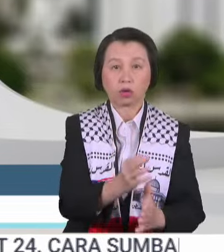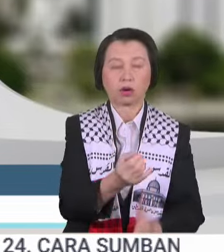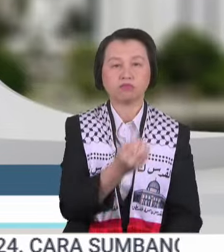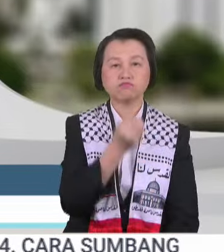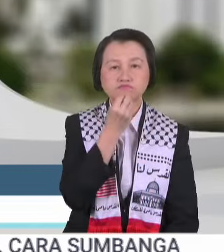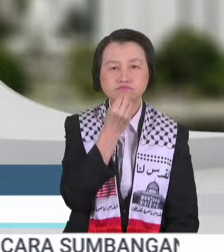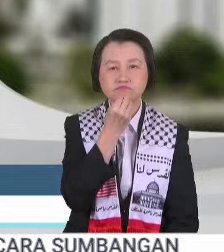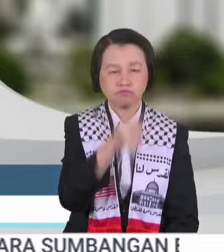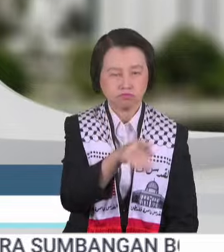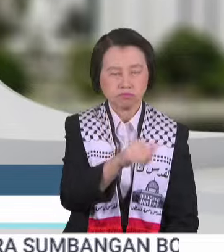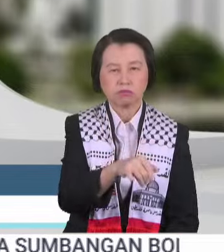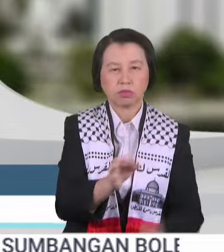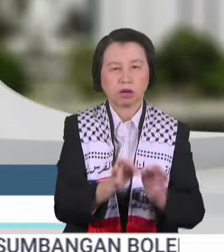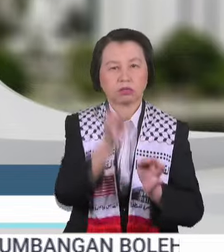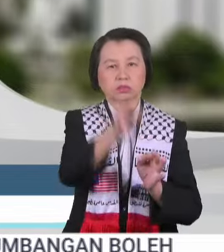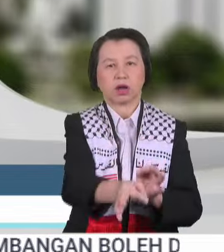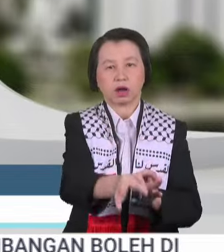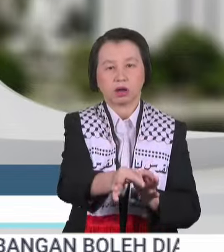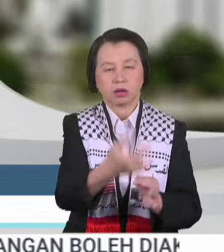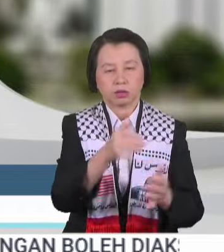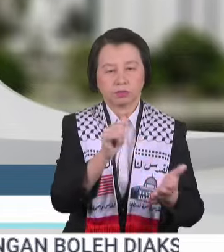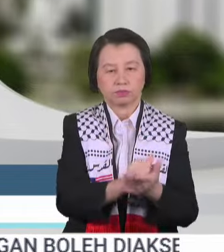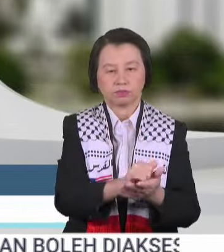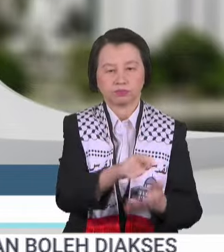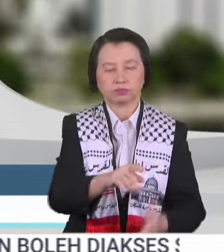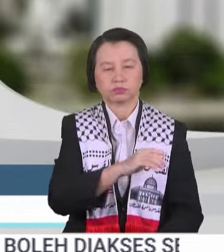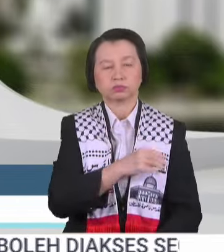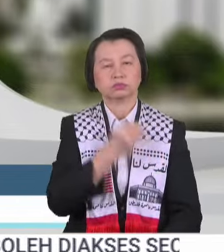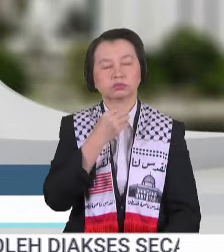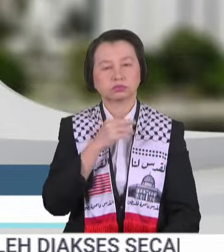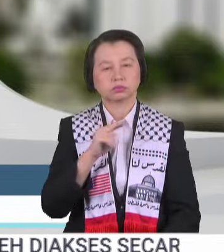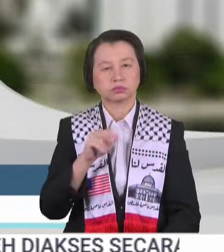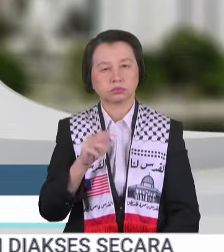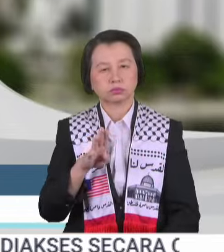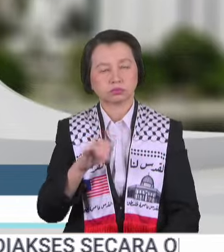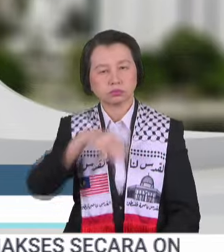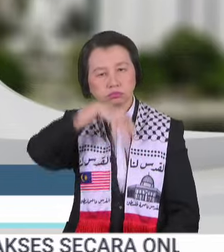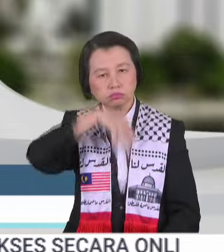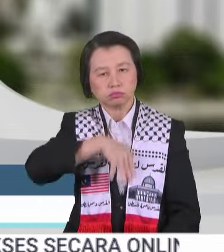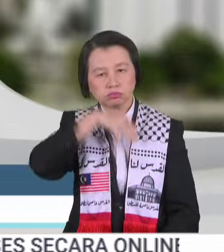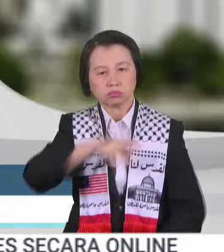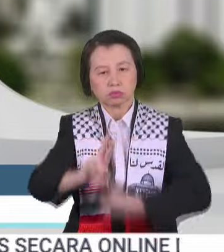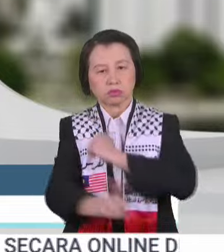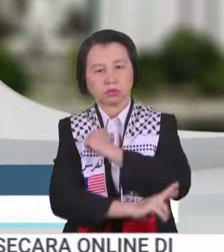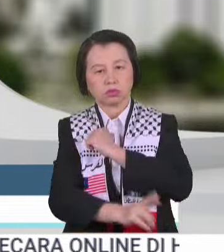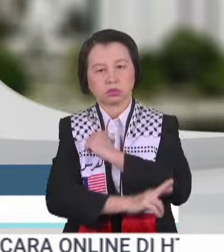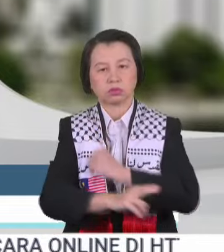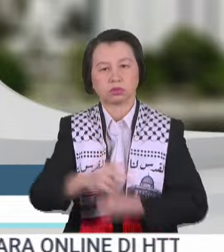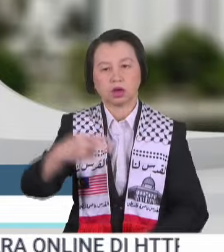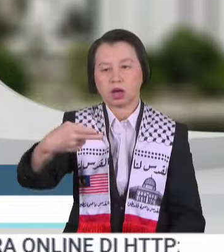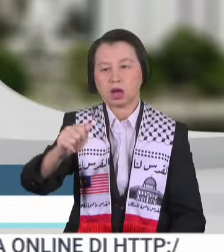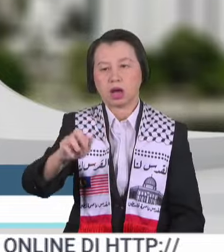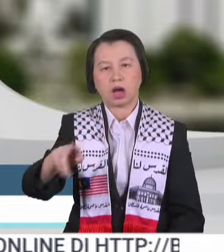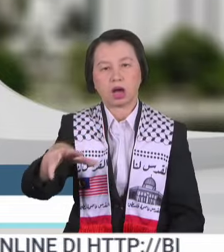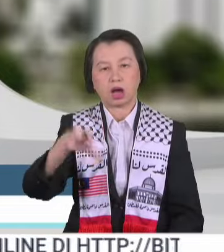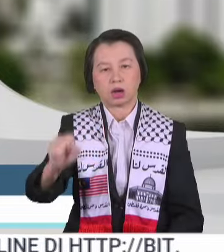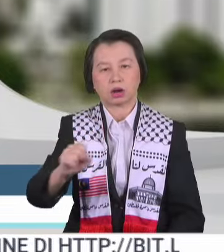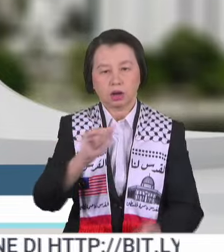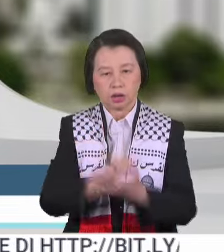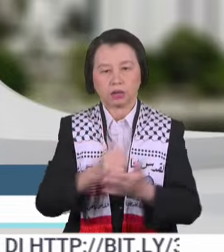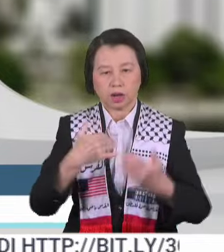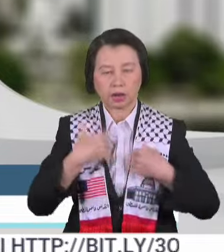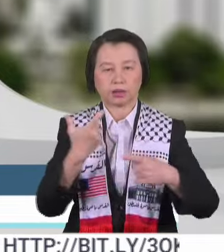pembayaran bertangguh dan mencagarkan baju besi baginda sallallahu alaihi wasallam, hukumnya adalah harus dan boleh dipraktikkan